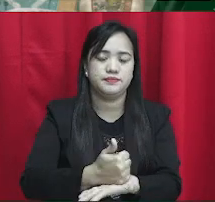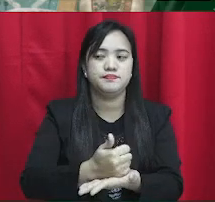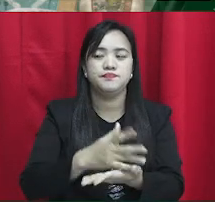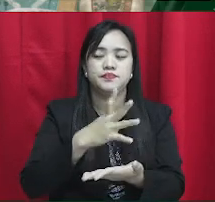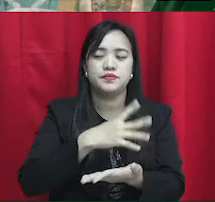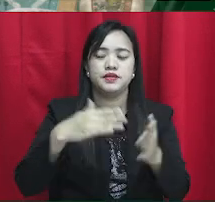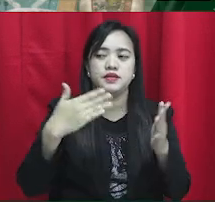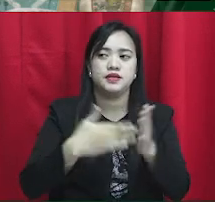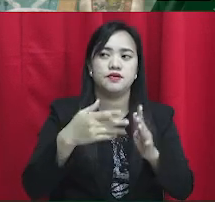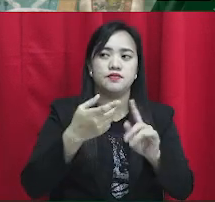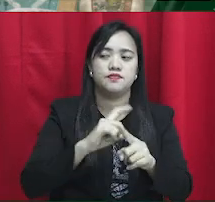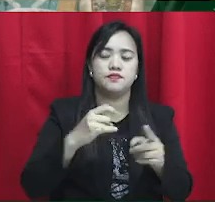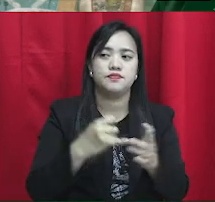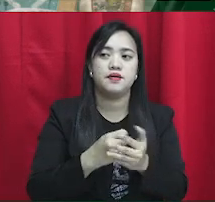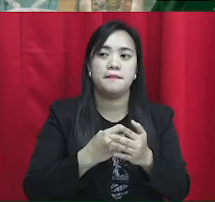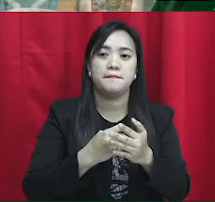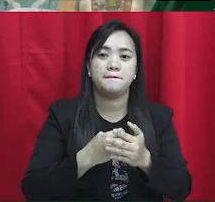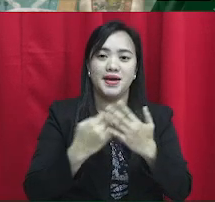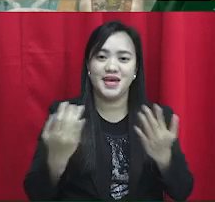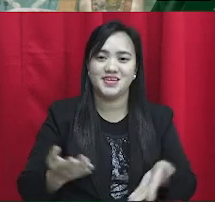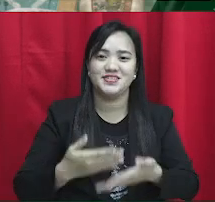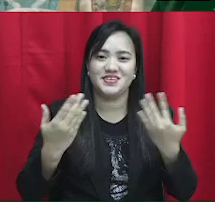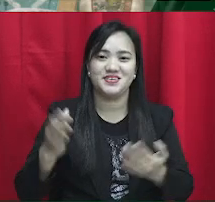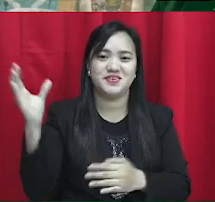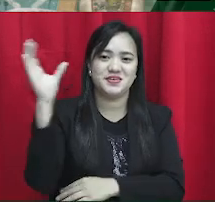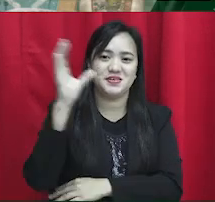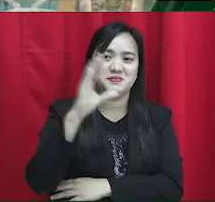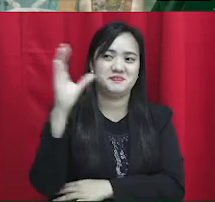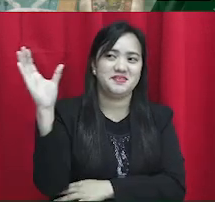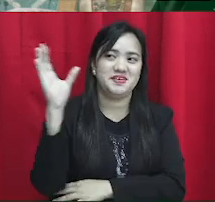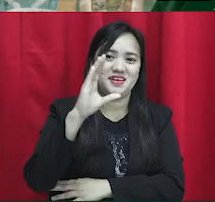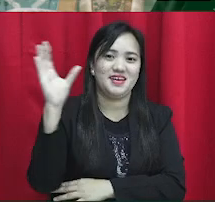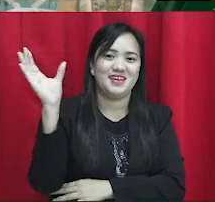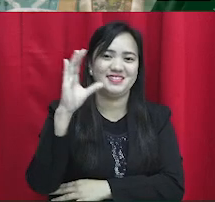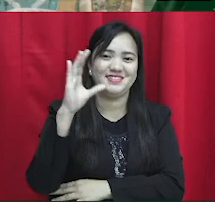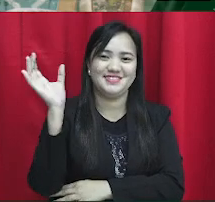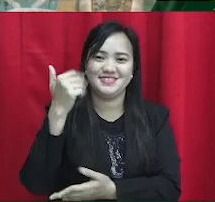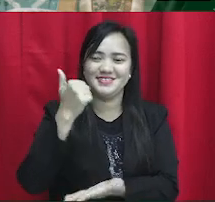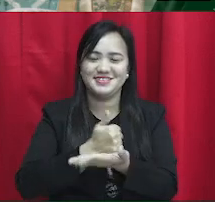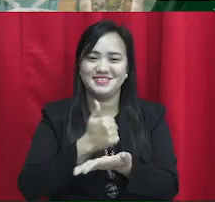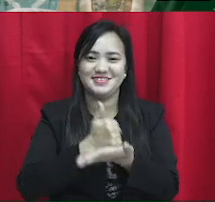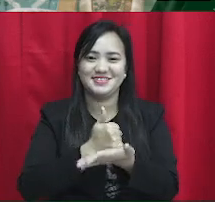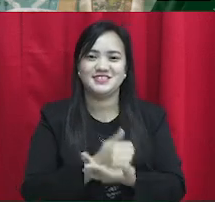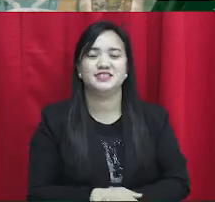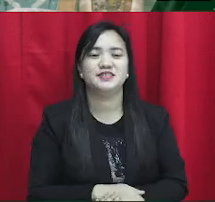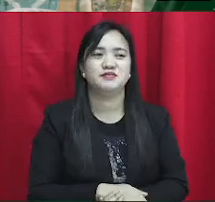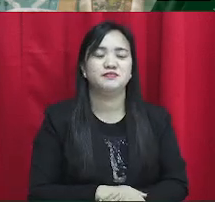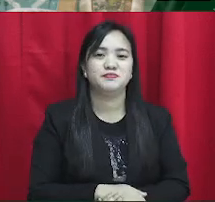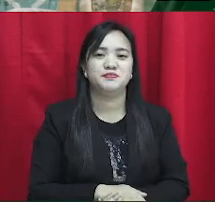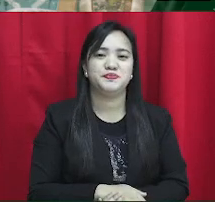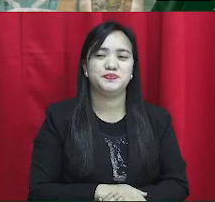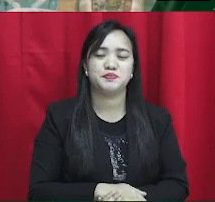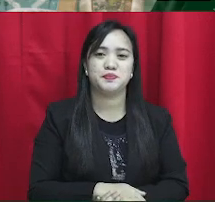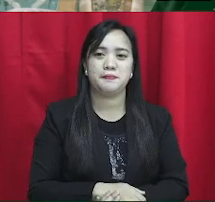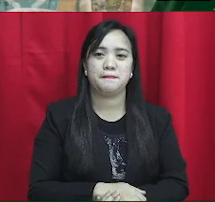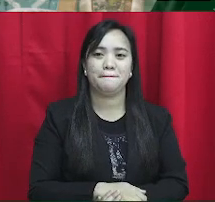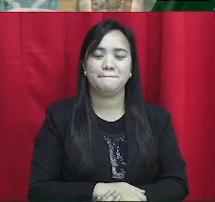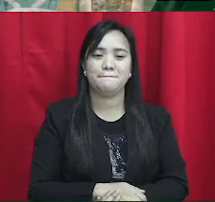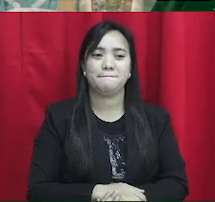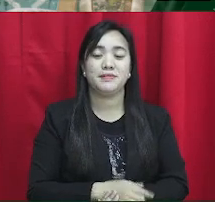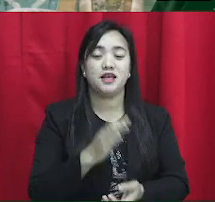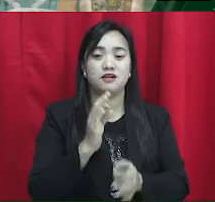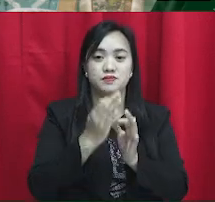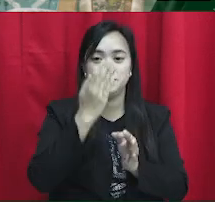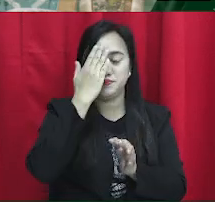again, mula sa amin ay Merry Christmas! Amen. Merry Christmas! Merry Christmas po sa inyo lahat. Alam niyo po